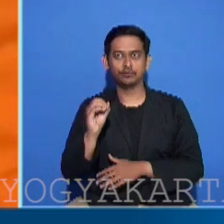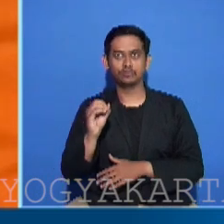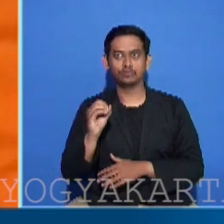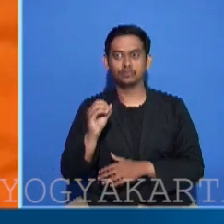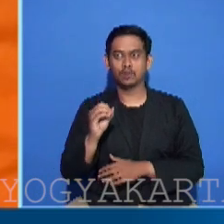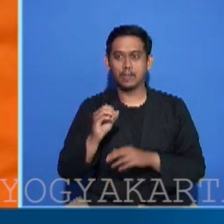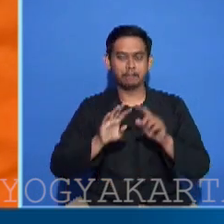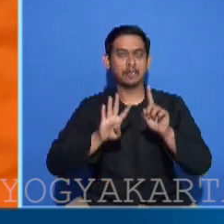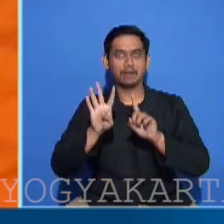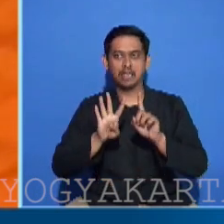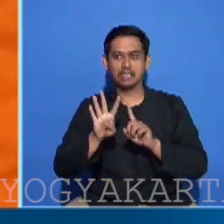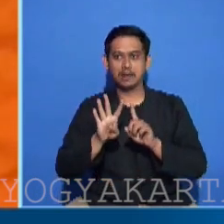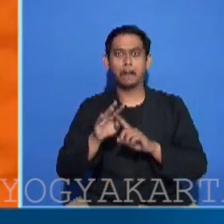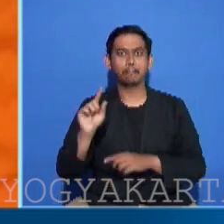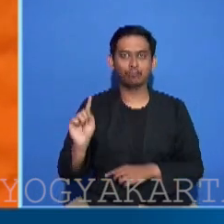2014.